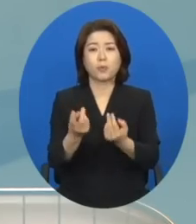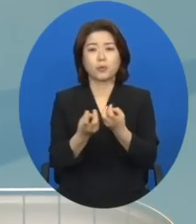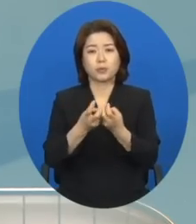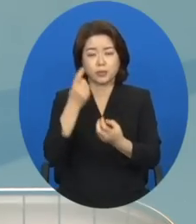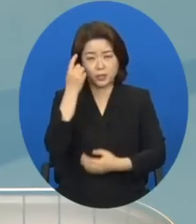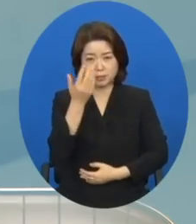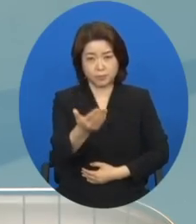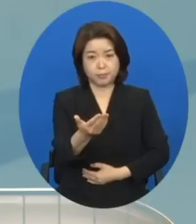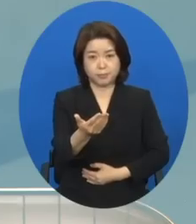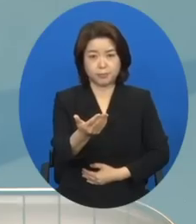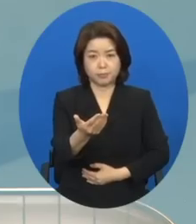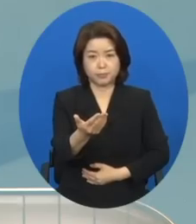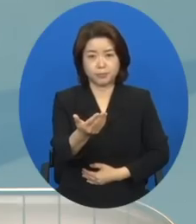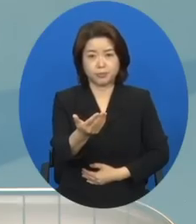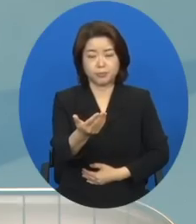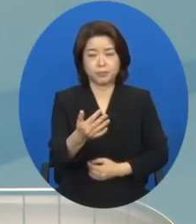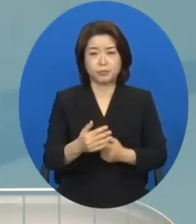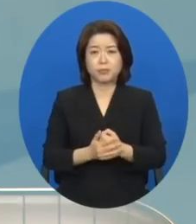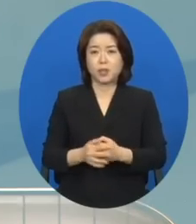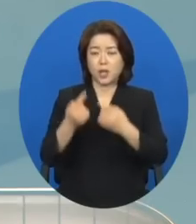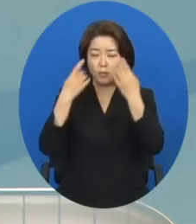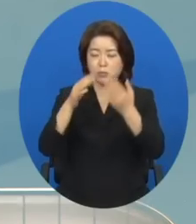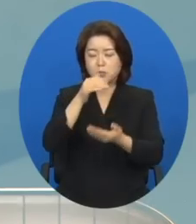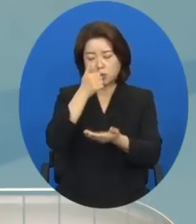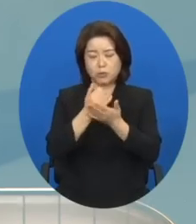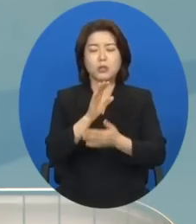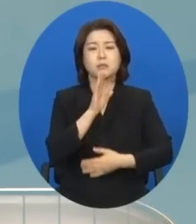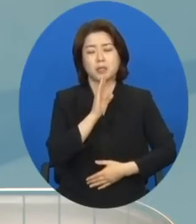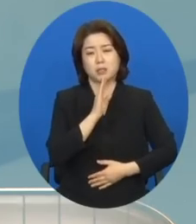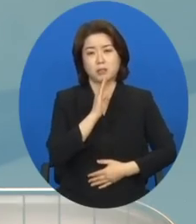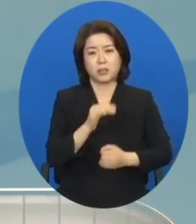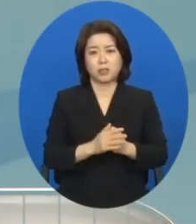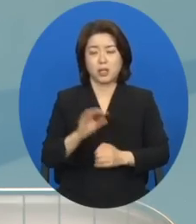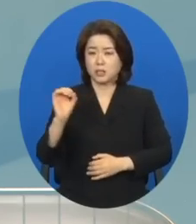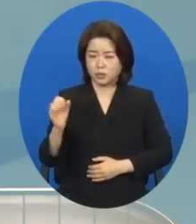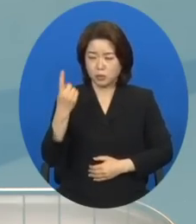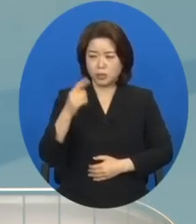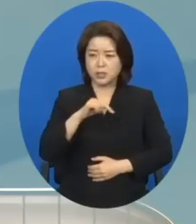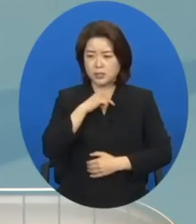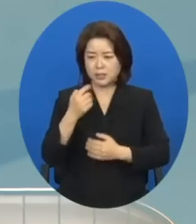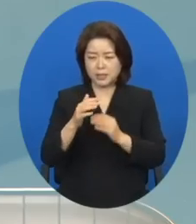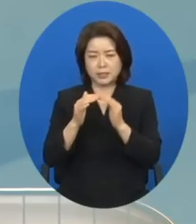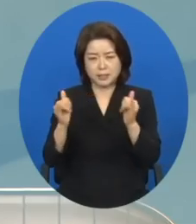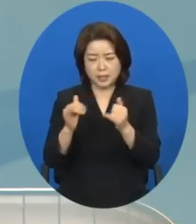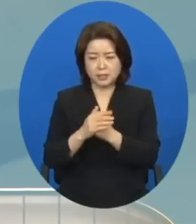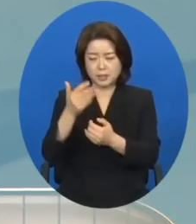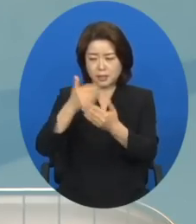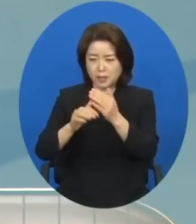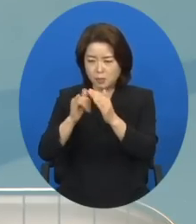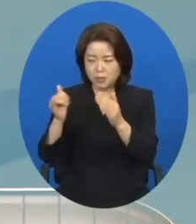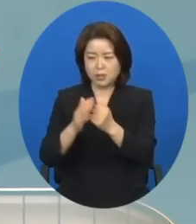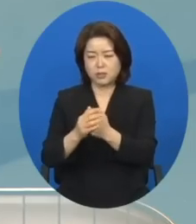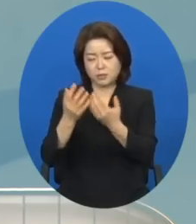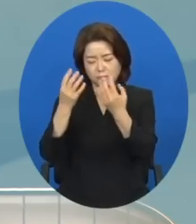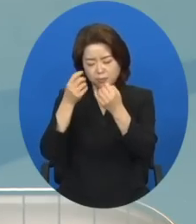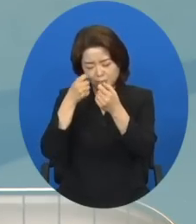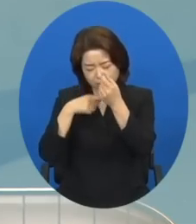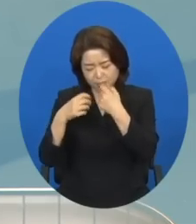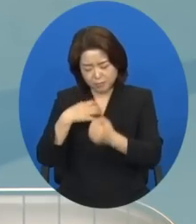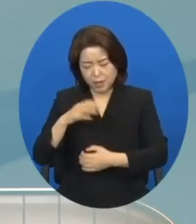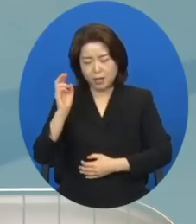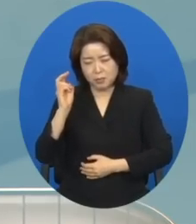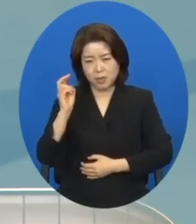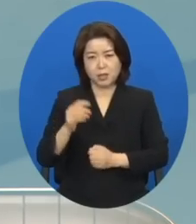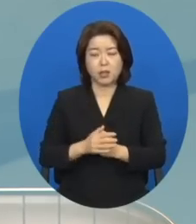하시겠습니까? 분명 죄는 죄입니다. 그로 인한 희생자들과 유가족들 얼마나 슬플까? 그를